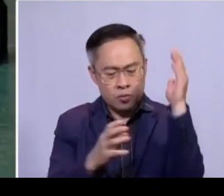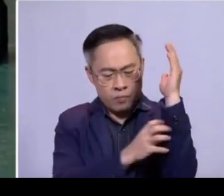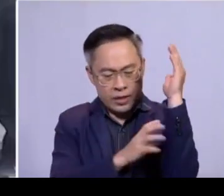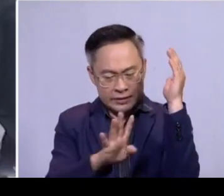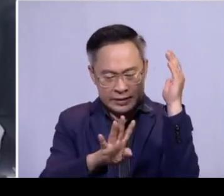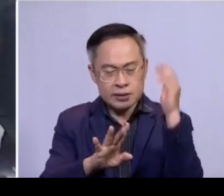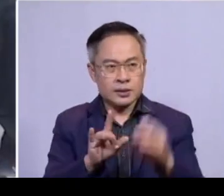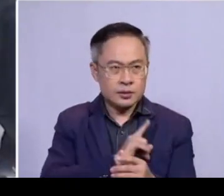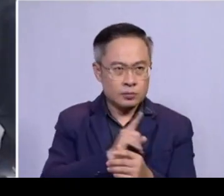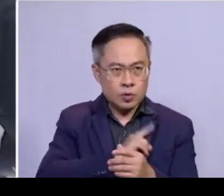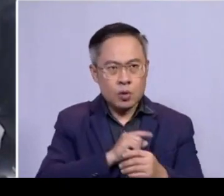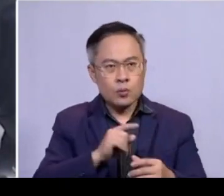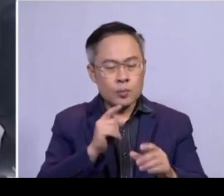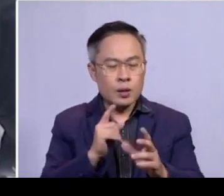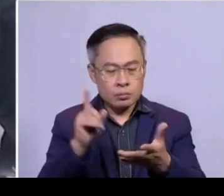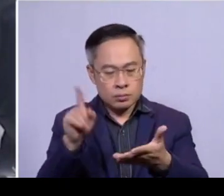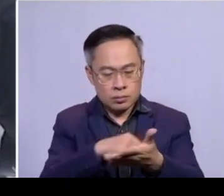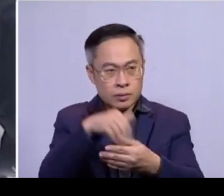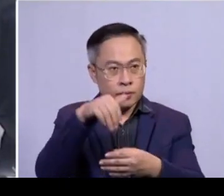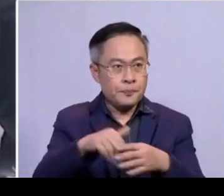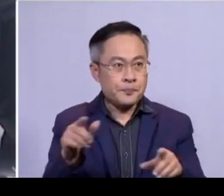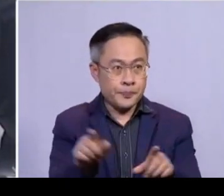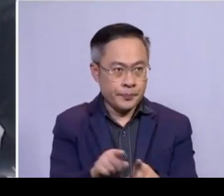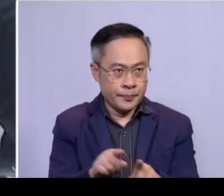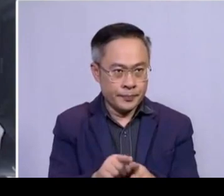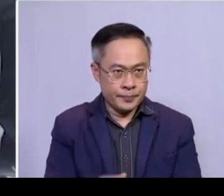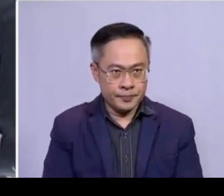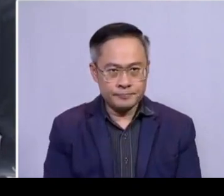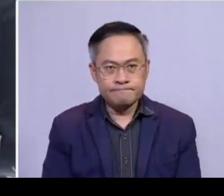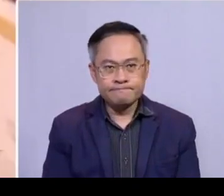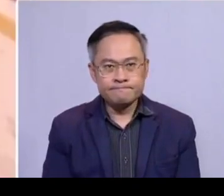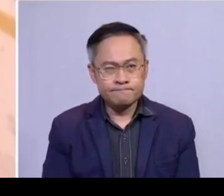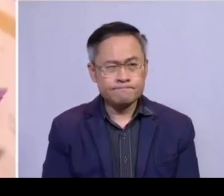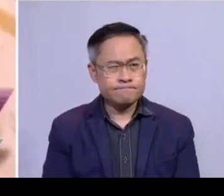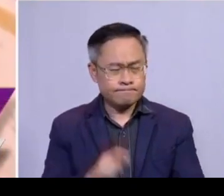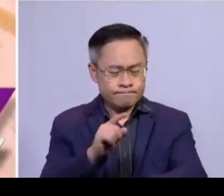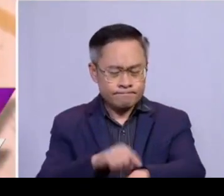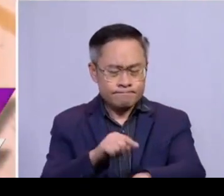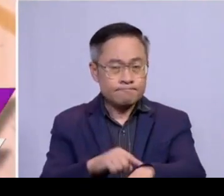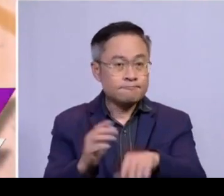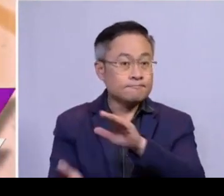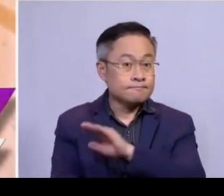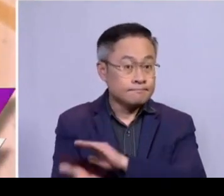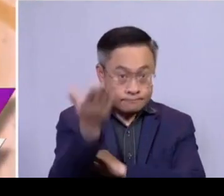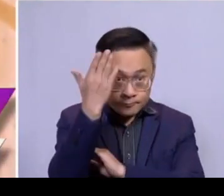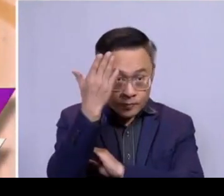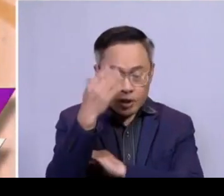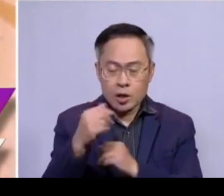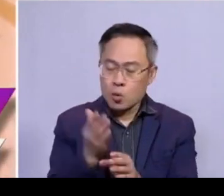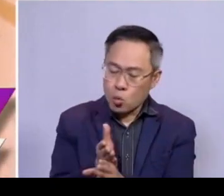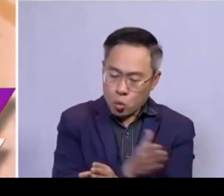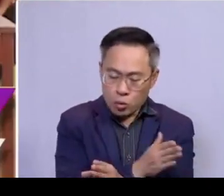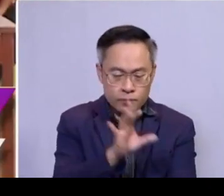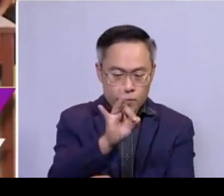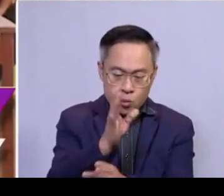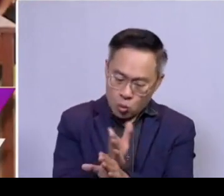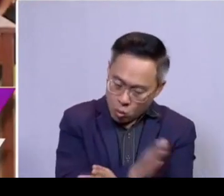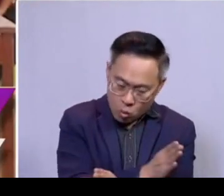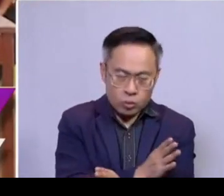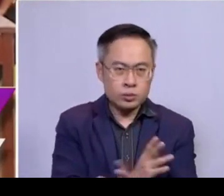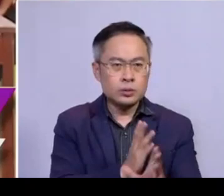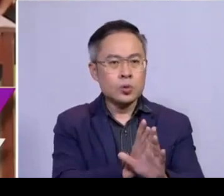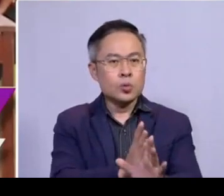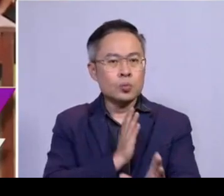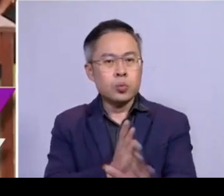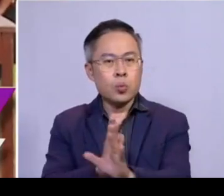ยค่ะโดยบรรยากาศการออกมาใช้สิทธิ์เลือกตั้งที่หน่วยนี้ตั้งแต่ช่วงเช้าที่ผ่านมาต้องบอกว่าเป็นไปอย่างคึกคักนะคะมีประช